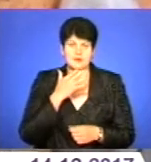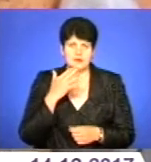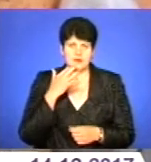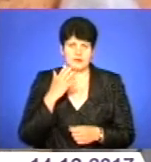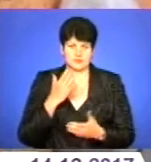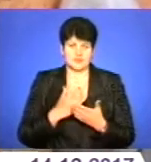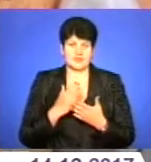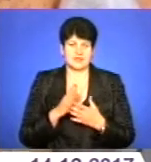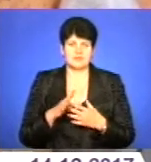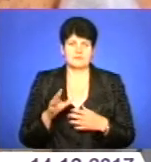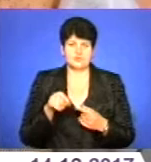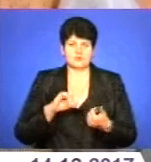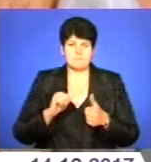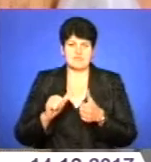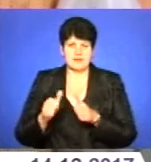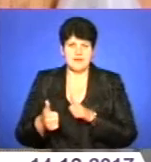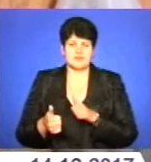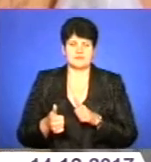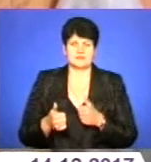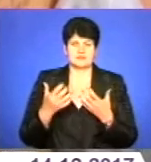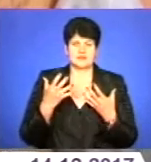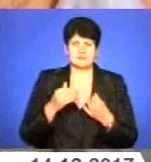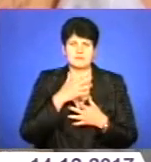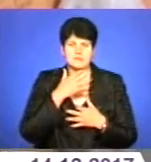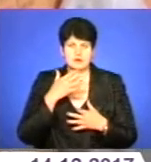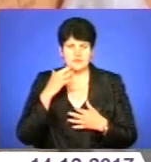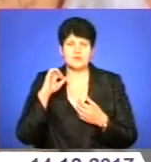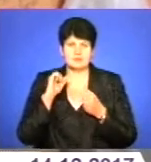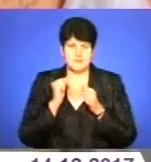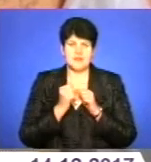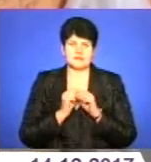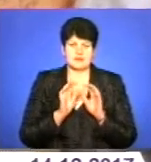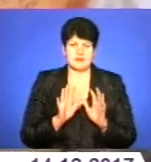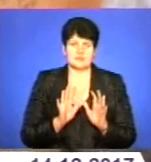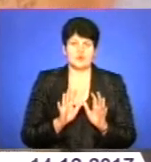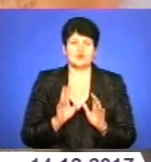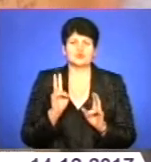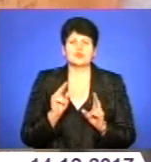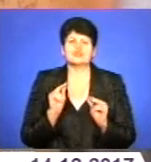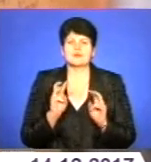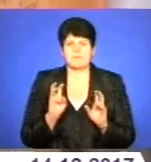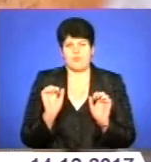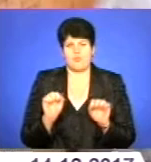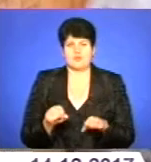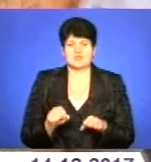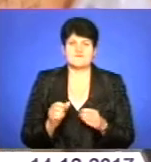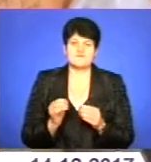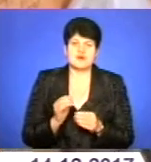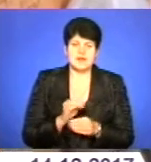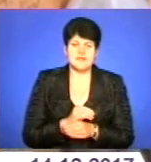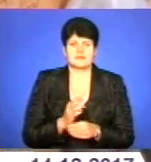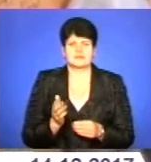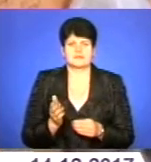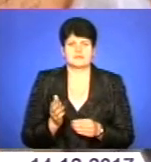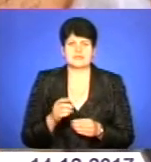що ходимо. Ми тут міняємося днями, багато людей, і пам'ятаємо, хто чим можемо, варениками.